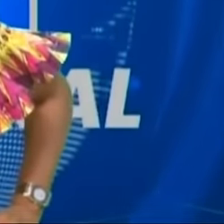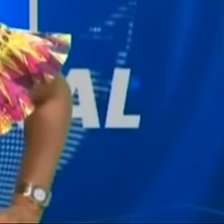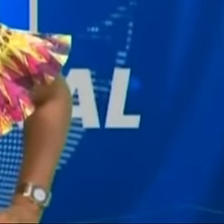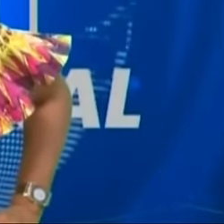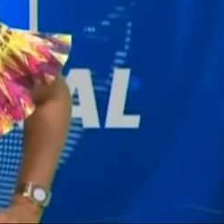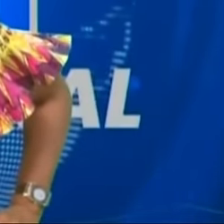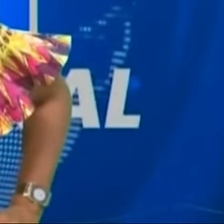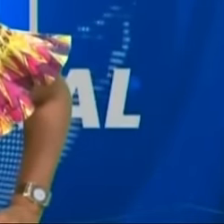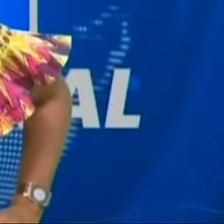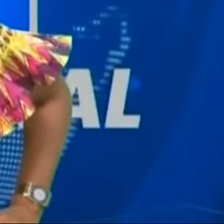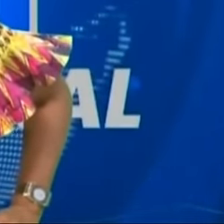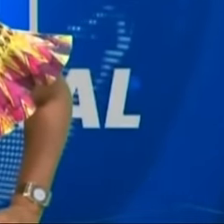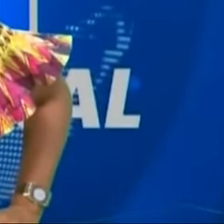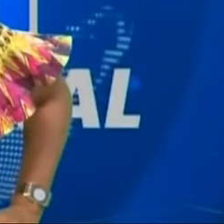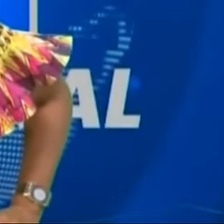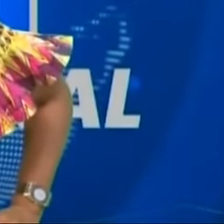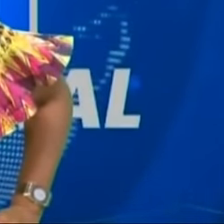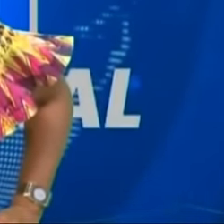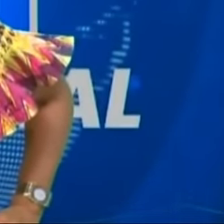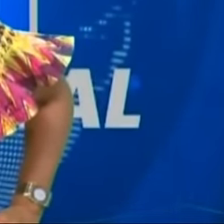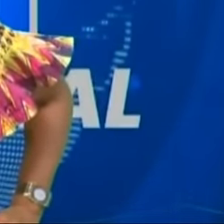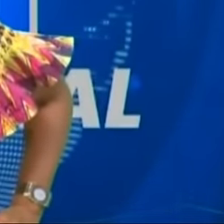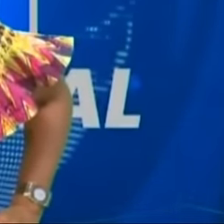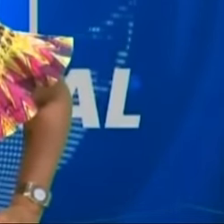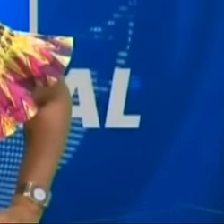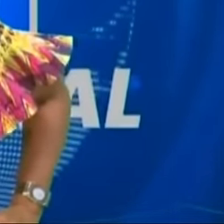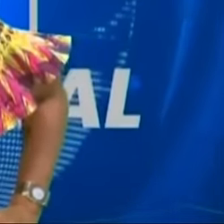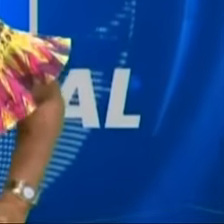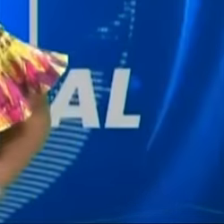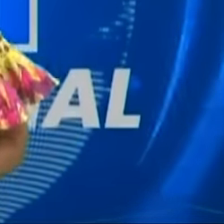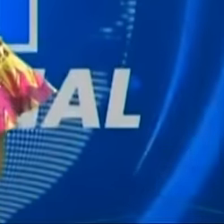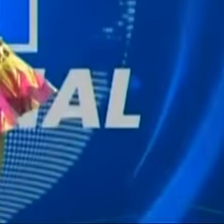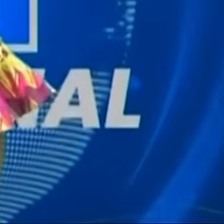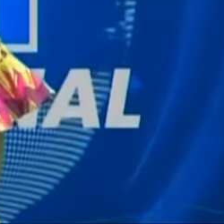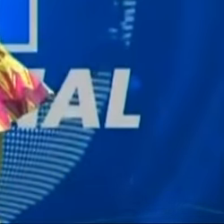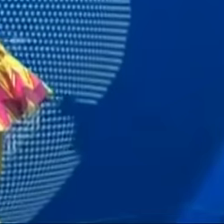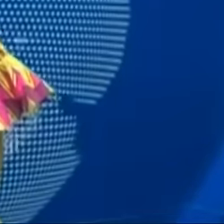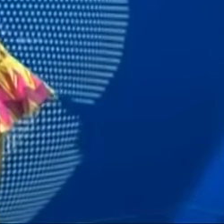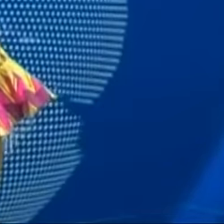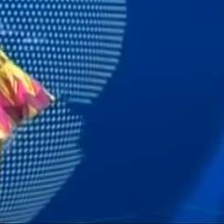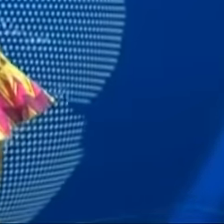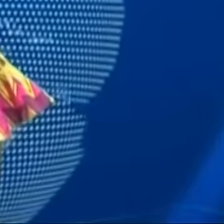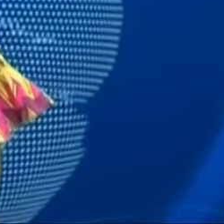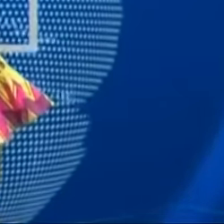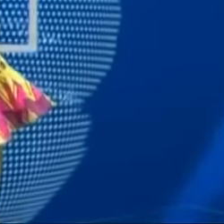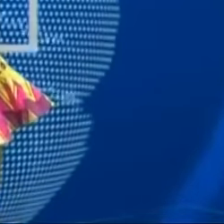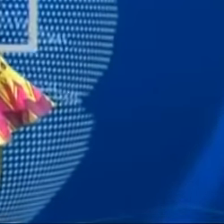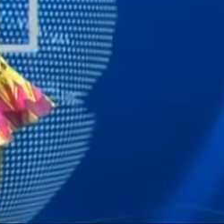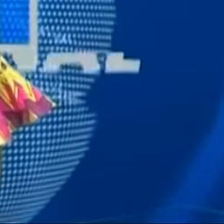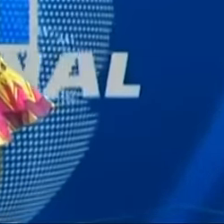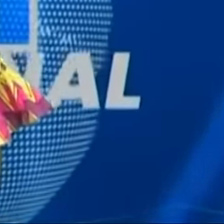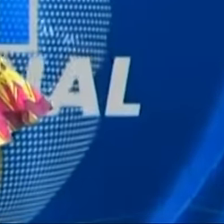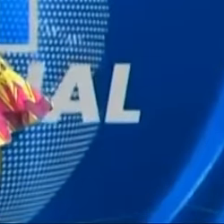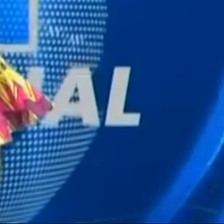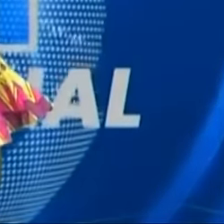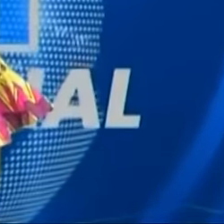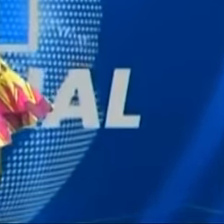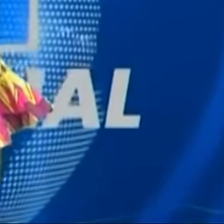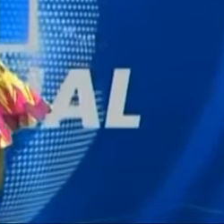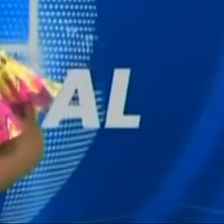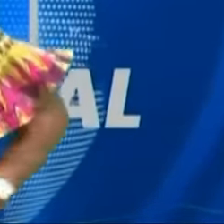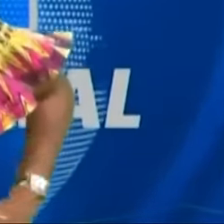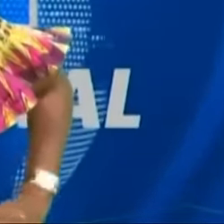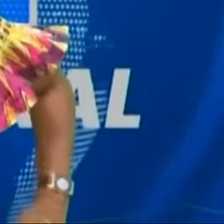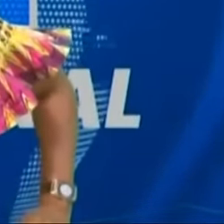Zambie a ouvert ses frontières à la RDC. Une décision prise entre le ministre congolais du commerce extérieur et son homologue zambien